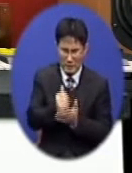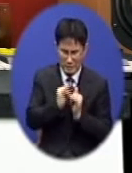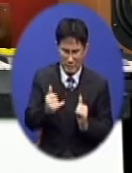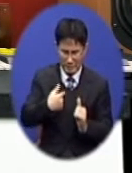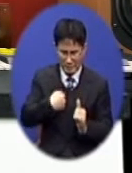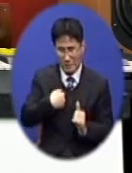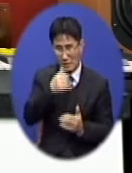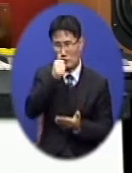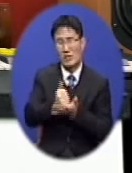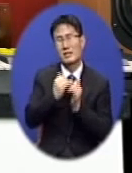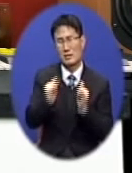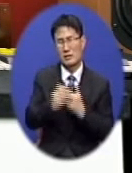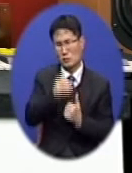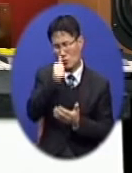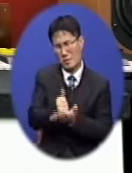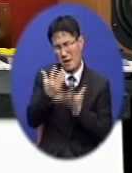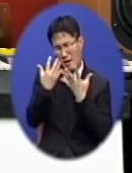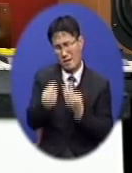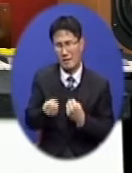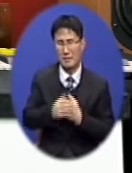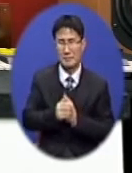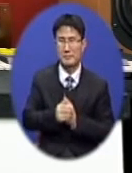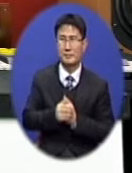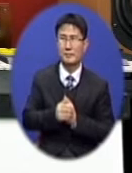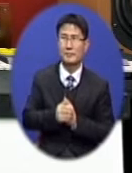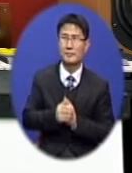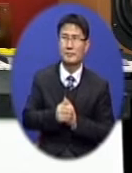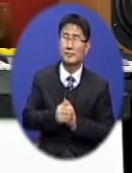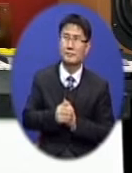예. 일을 많이 졌어요. 예. 제가 나는 그냥